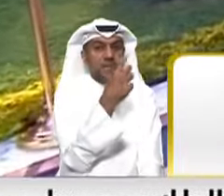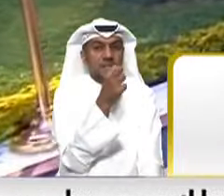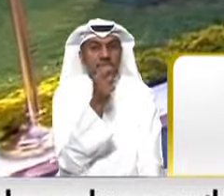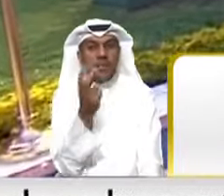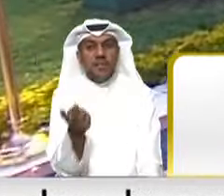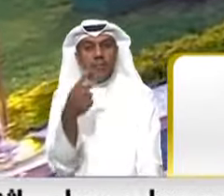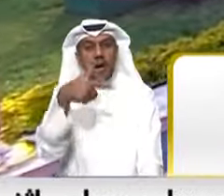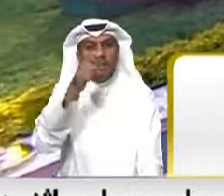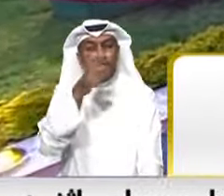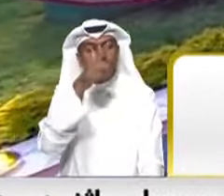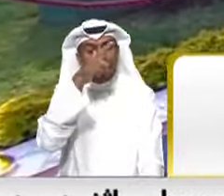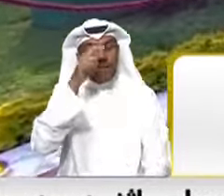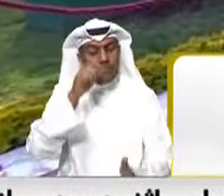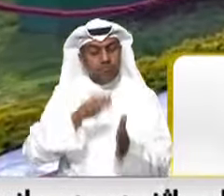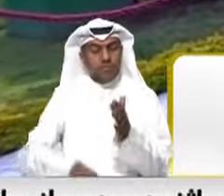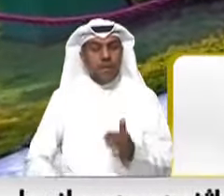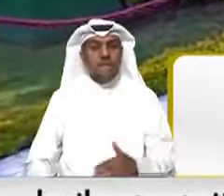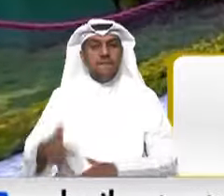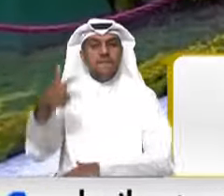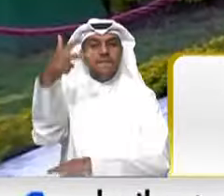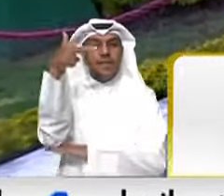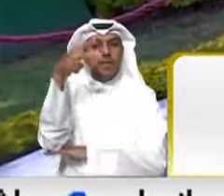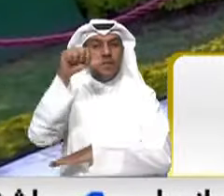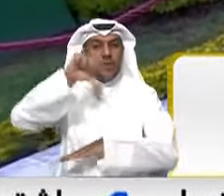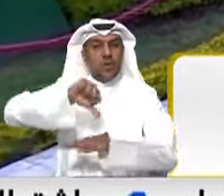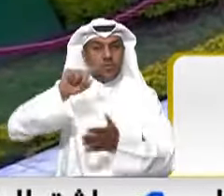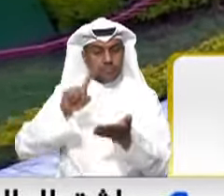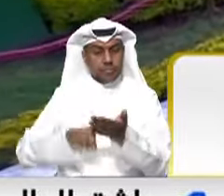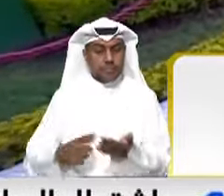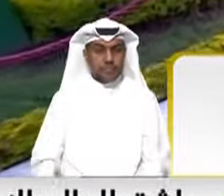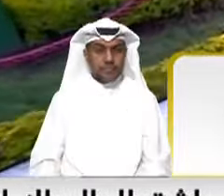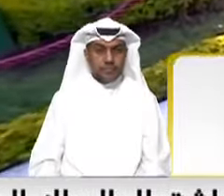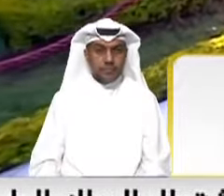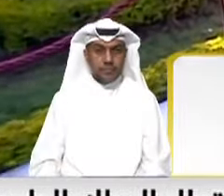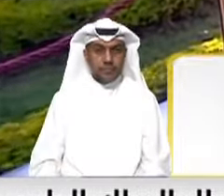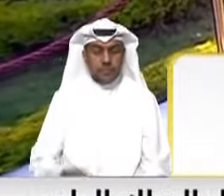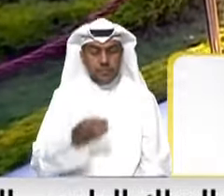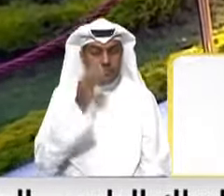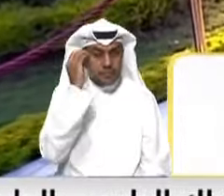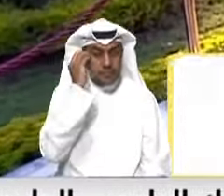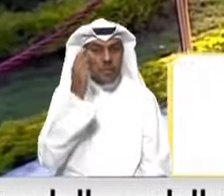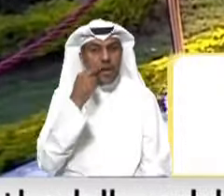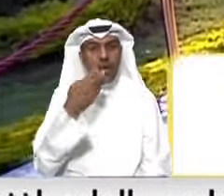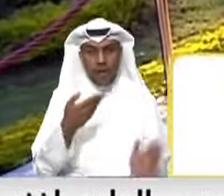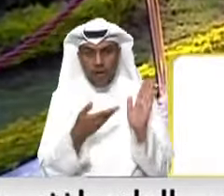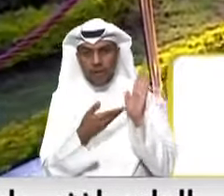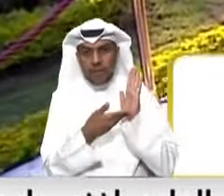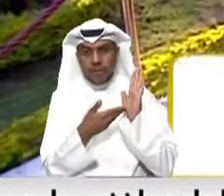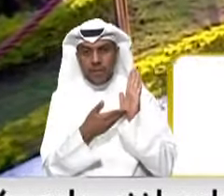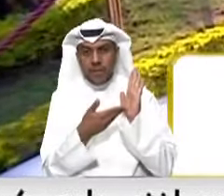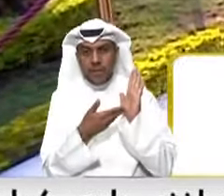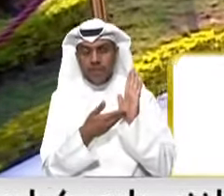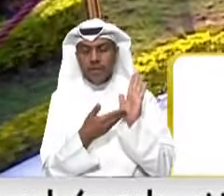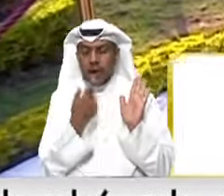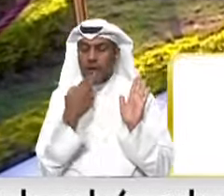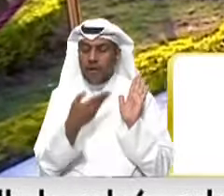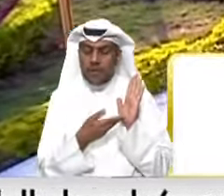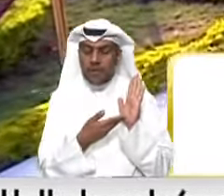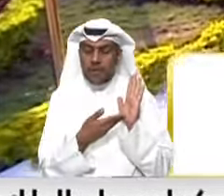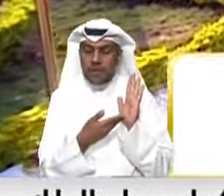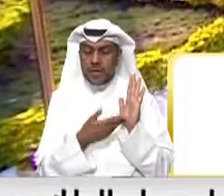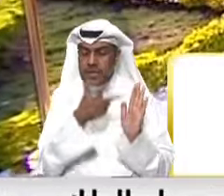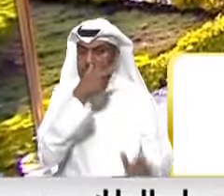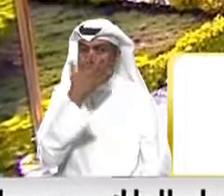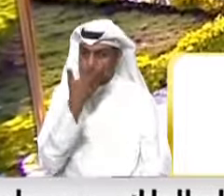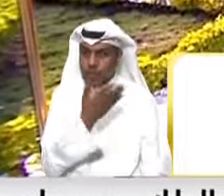1967 وعاصمتها القدس الشرقية، وذلك وفقا للمقررات الدولية ذات الصلة. وأعرب